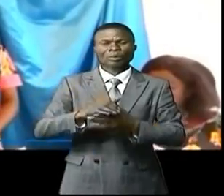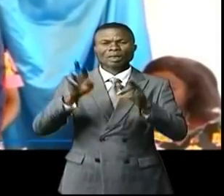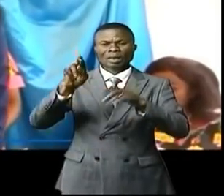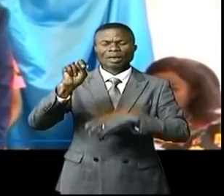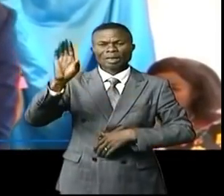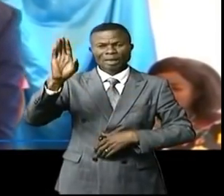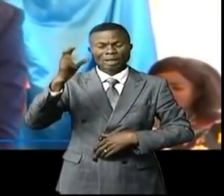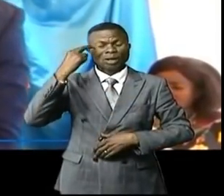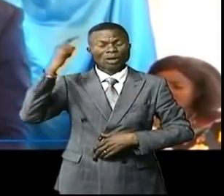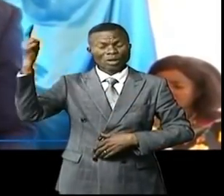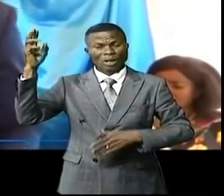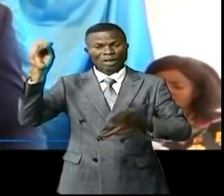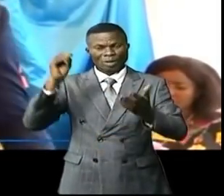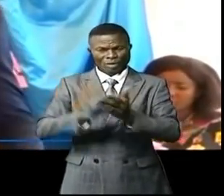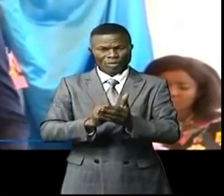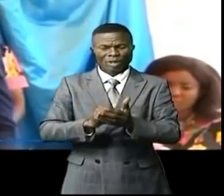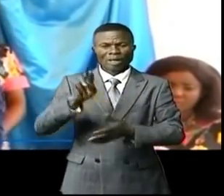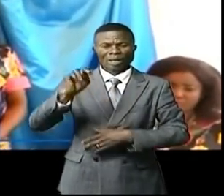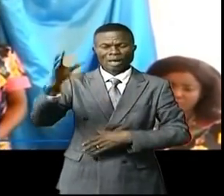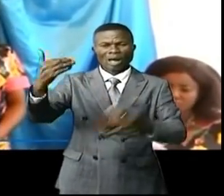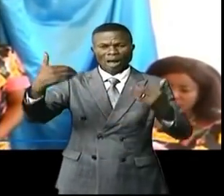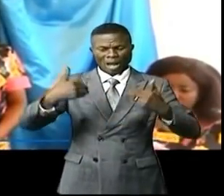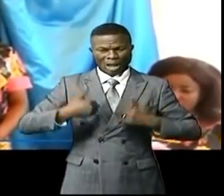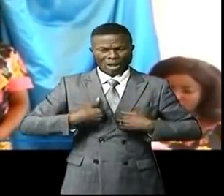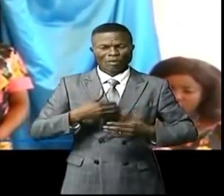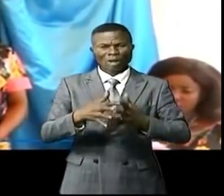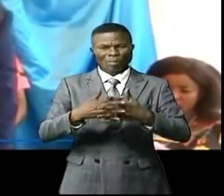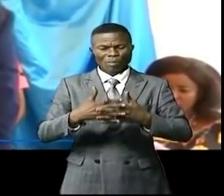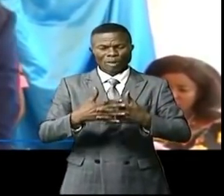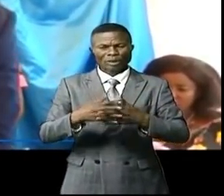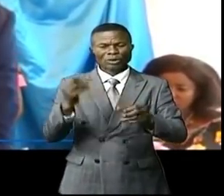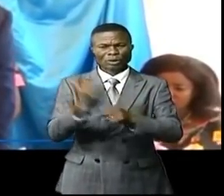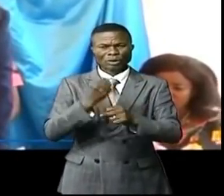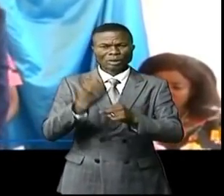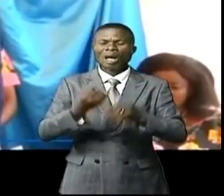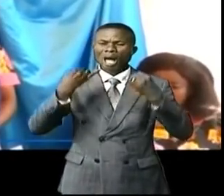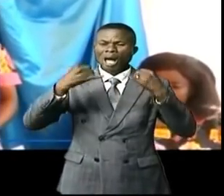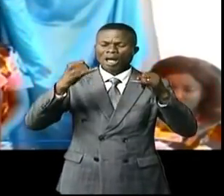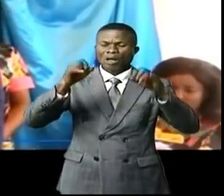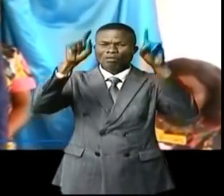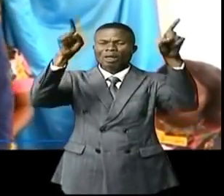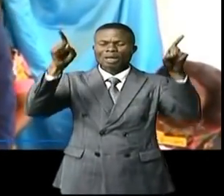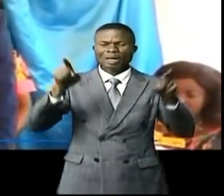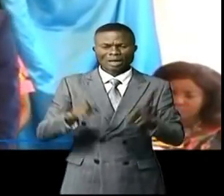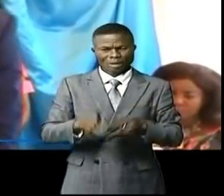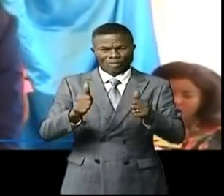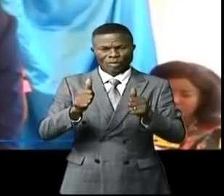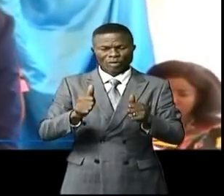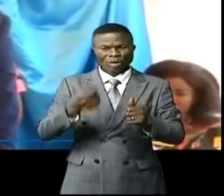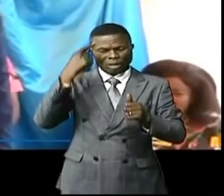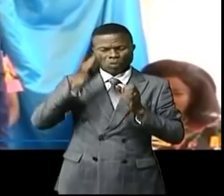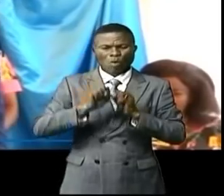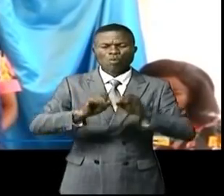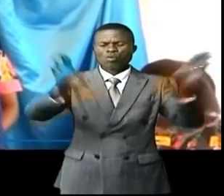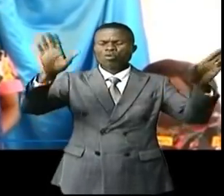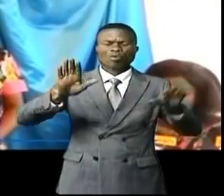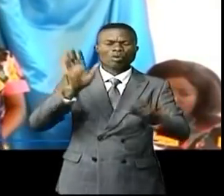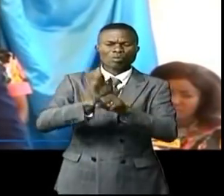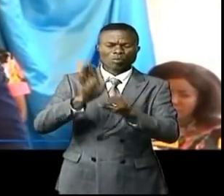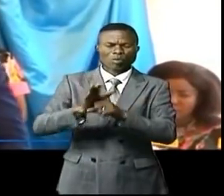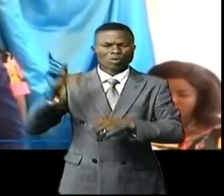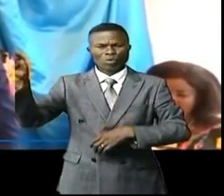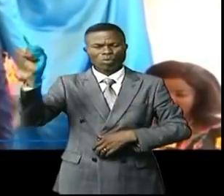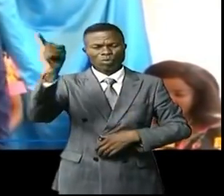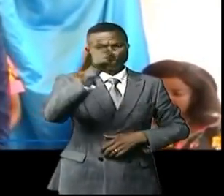de voir la RTNC être dotée des équipements de production audiovisuelle professionnelle pour une large couverture de ses services